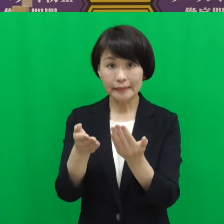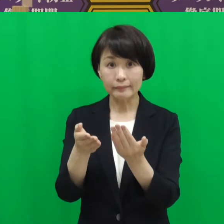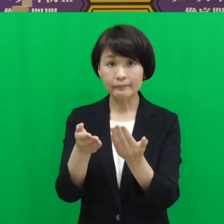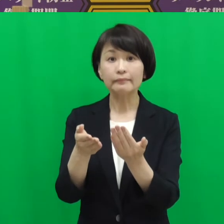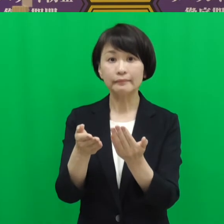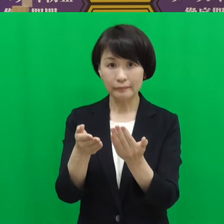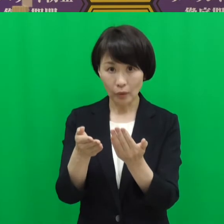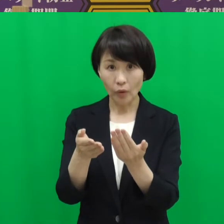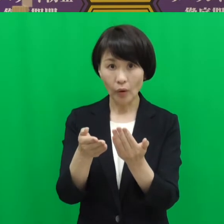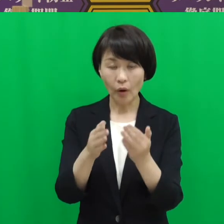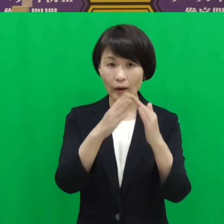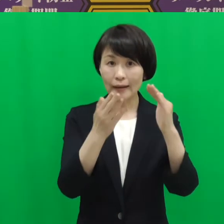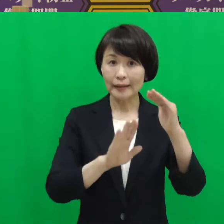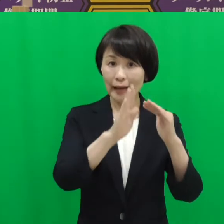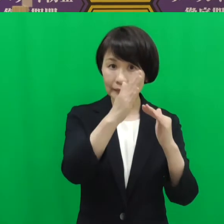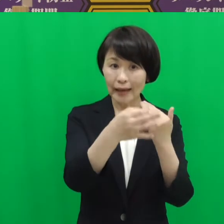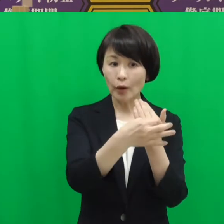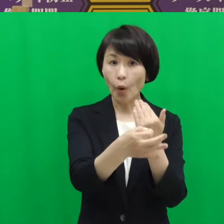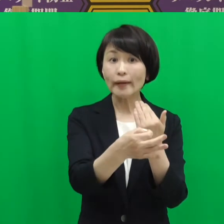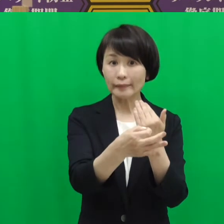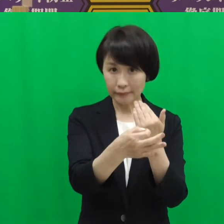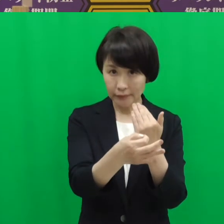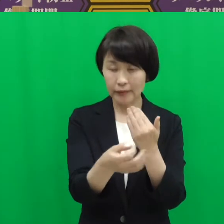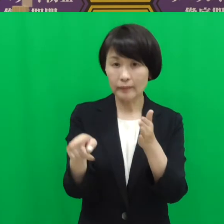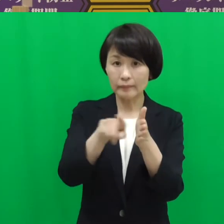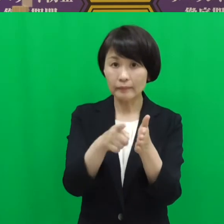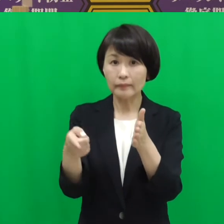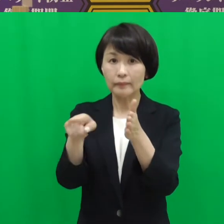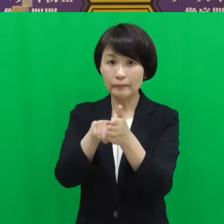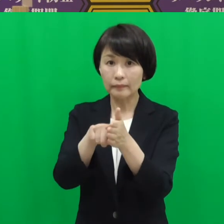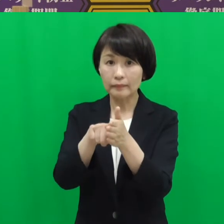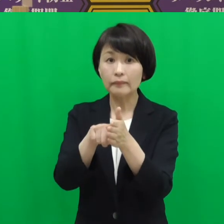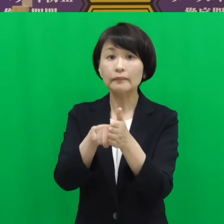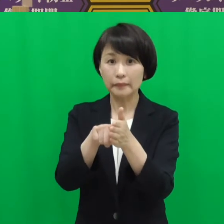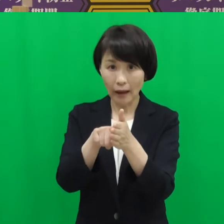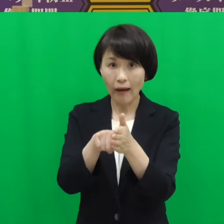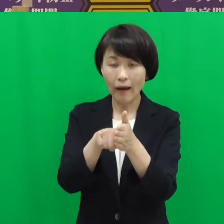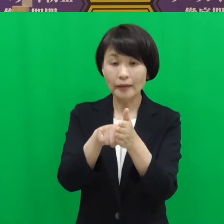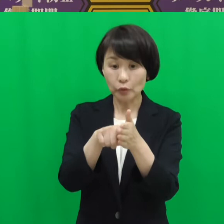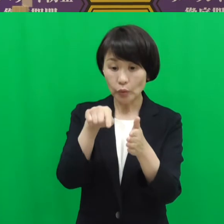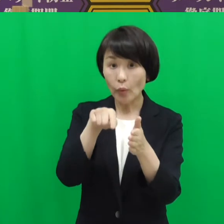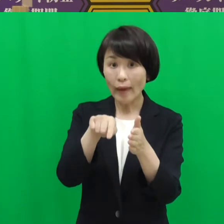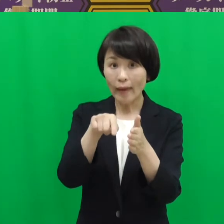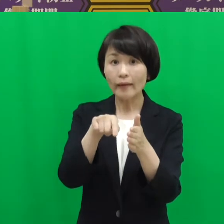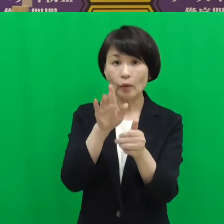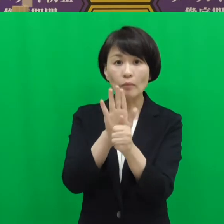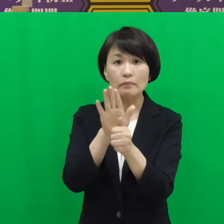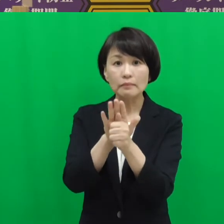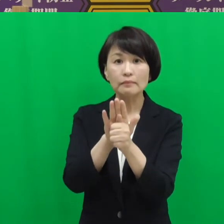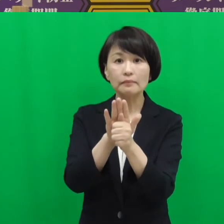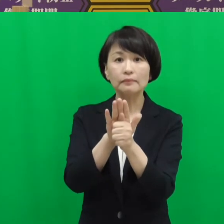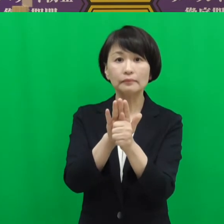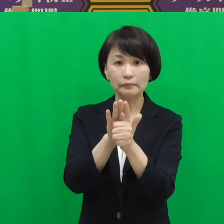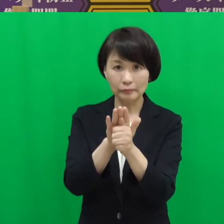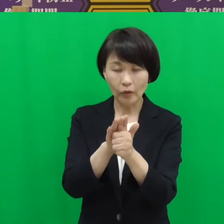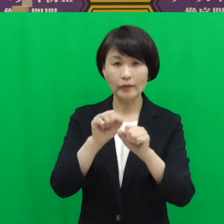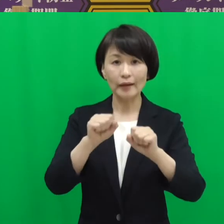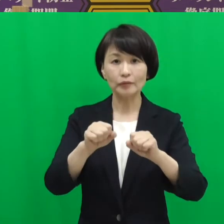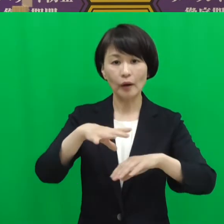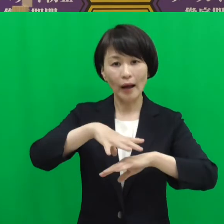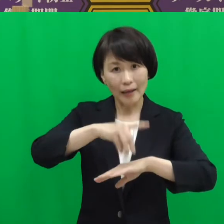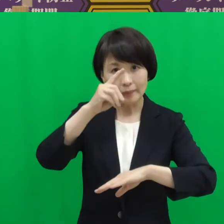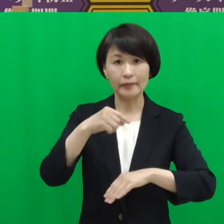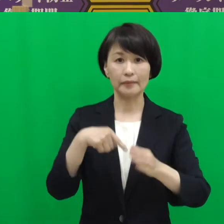険に、付加をするのに、行政側が、財政的な支援をする。一定のものが全国発生ということであ